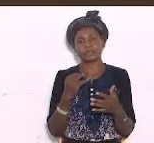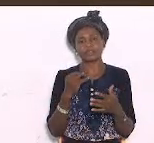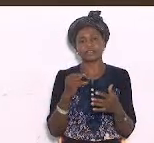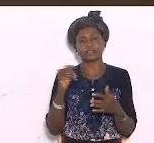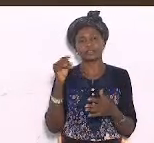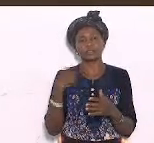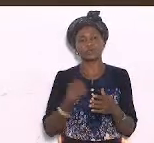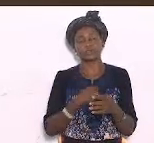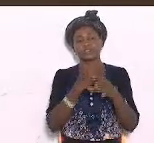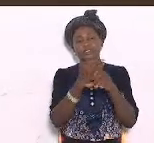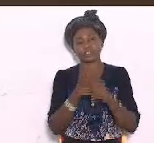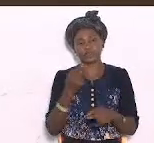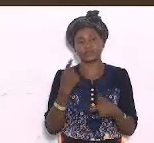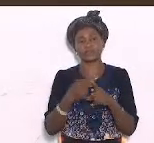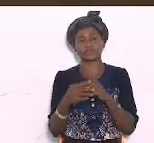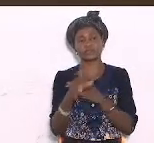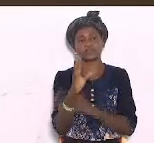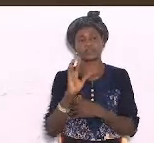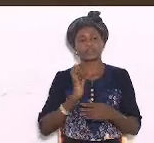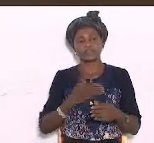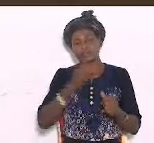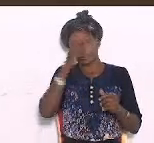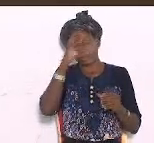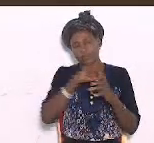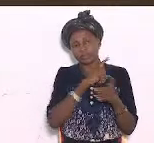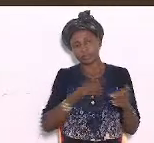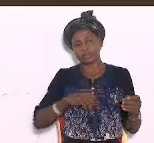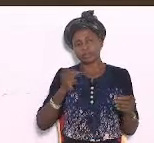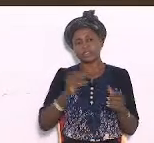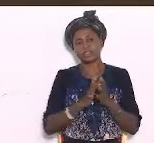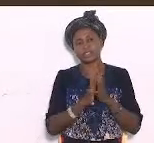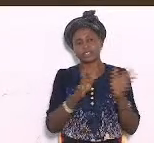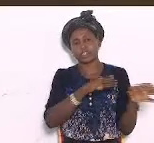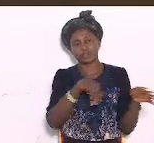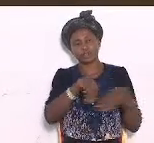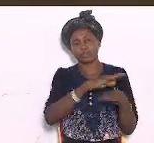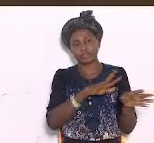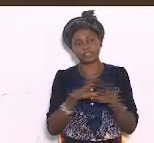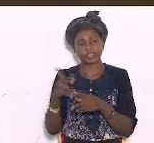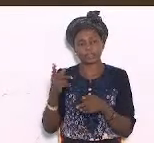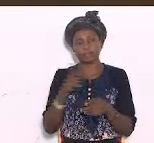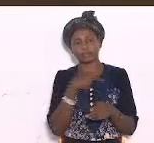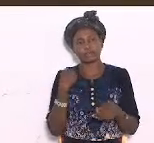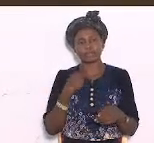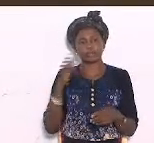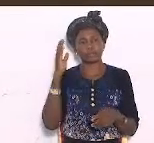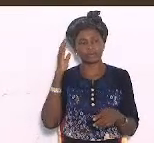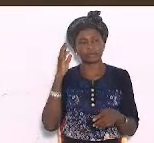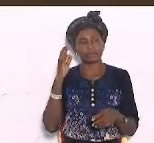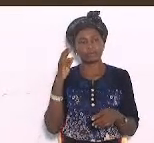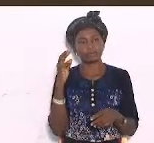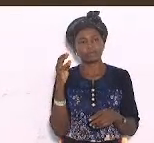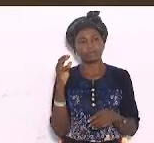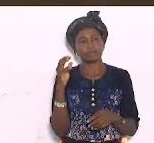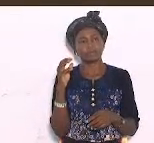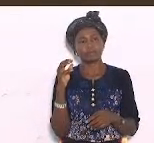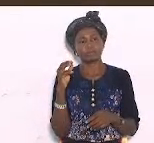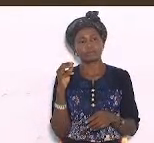attendons donc avant de recevoir la parole à travers notre père dans le